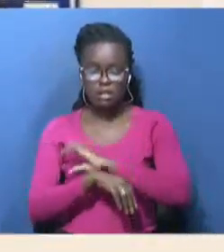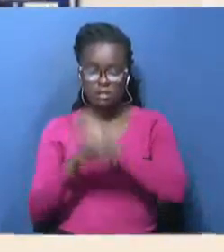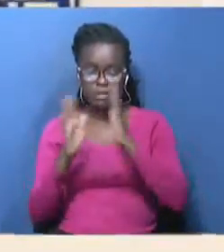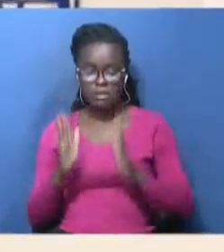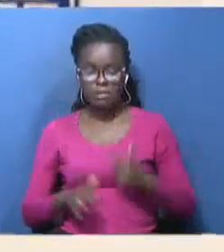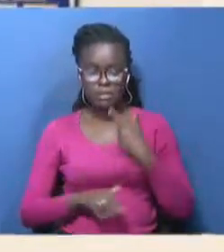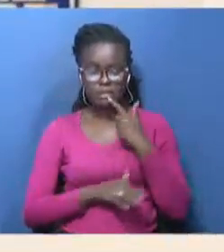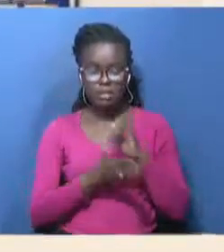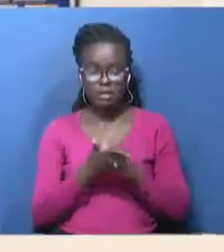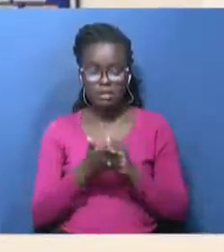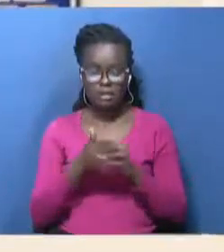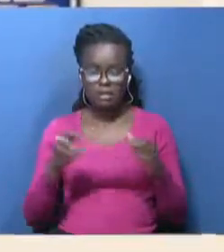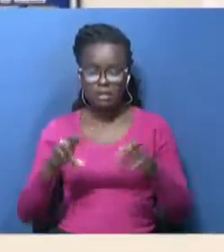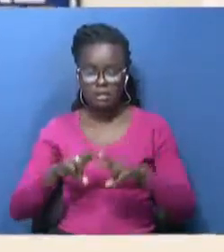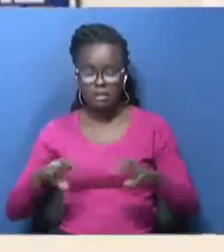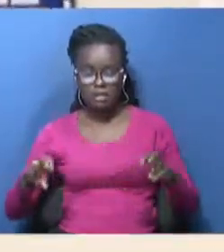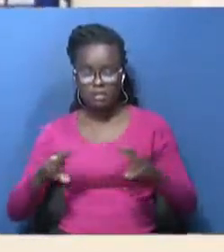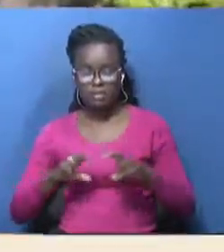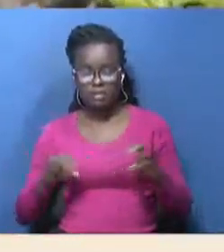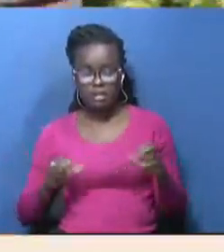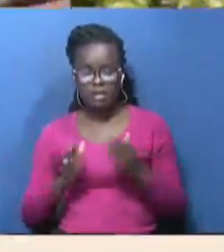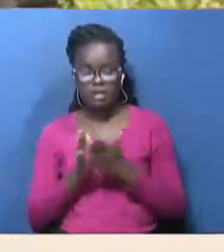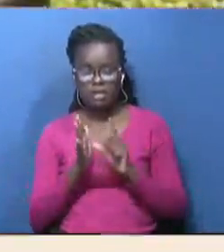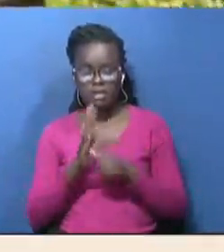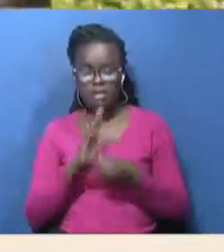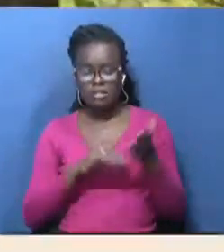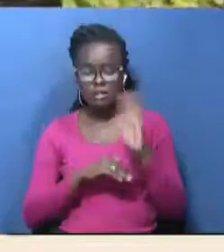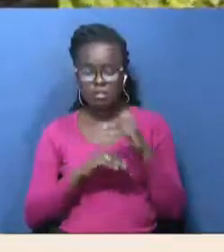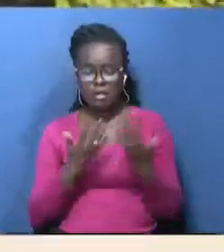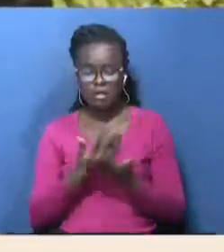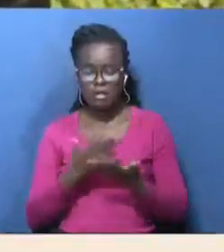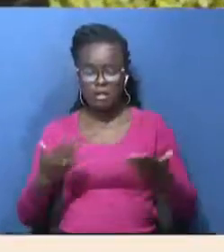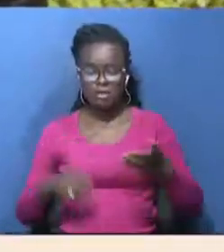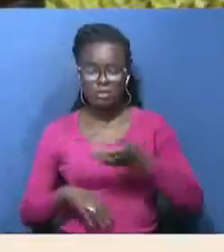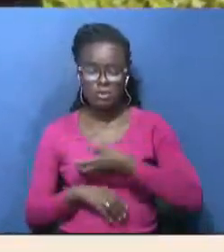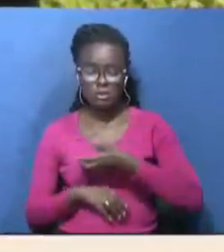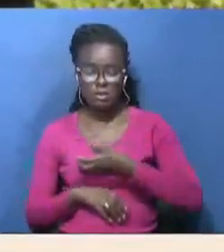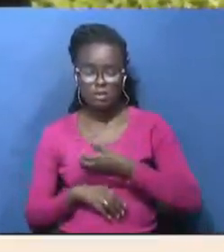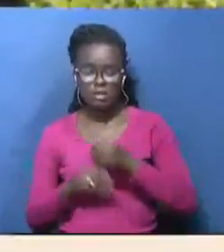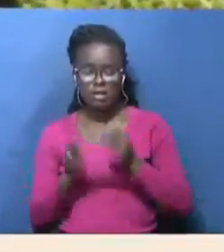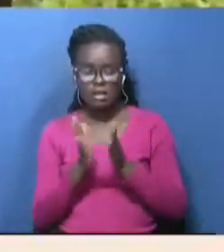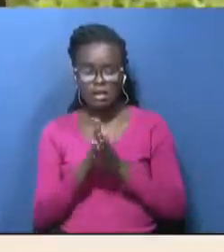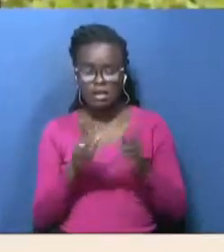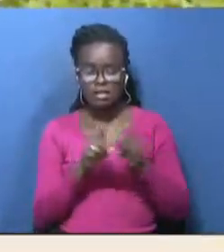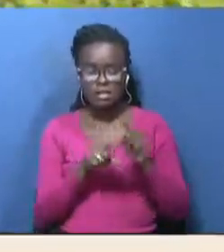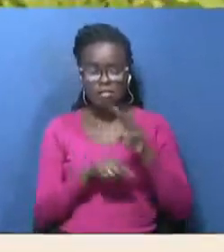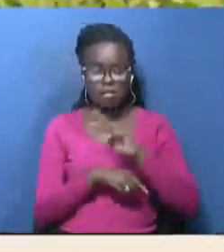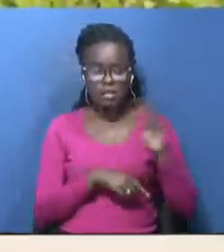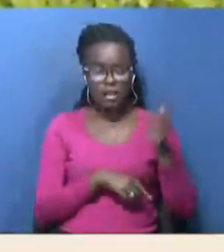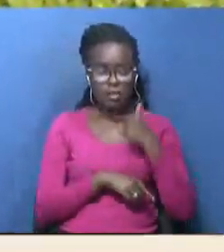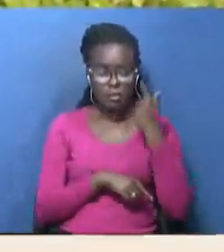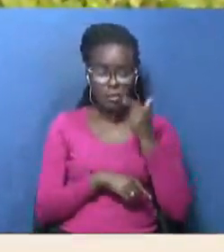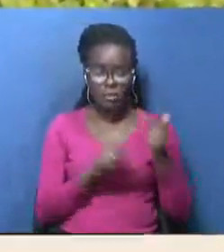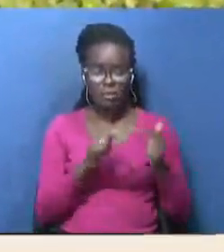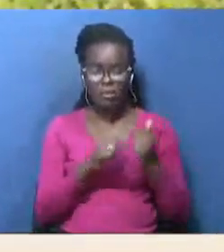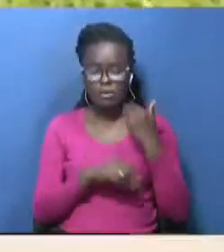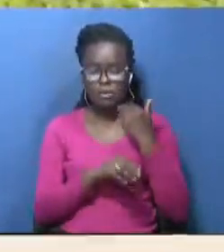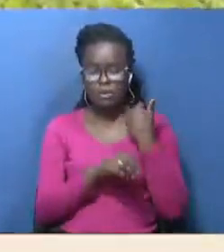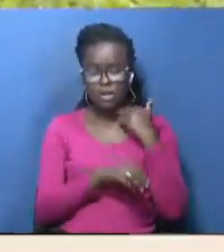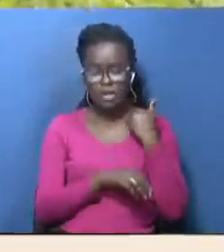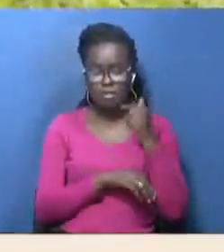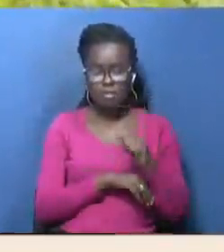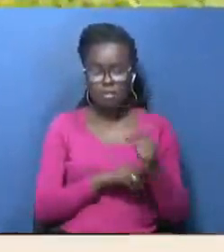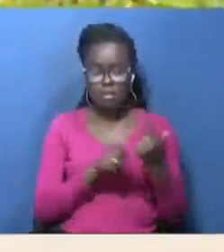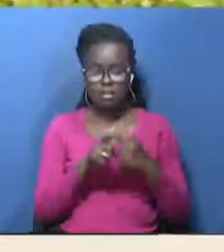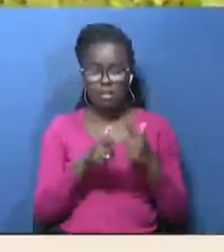nĩ megũkorwo magĩethanwo namo na macokio moko-inĩ ma ene gũkũ, na arĩa megũkuruhanio na wĩkinaĩ ũyũ nĩ